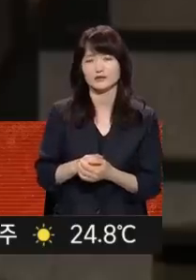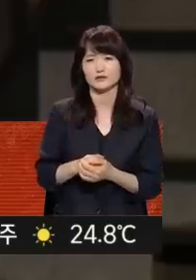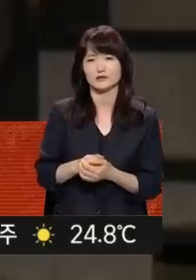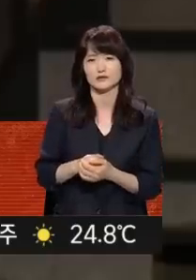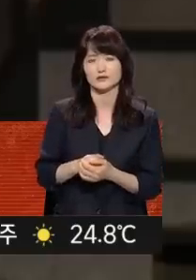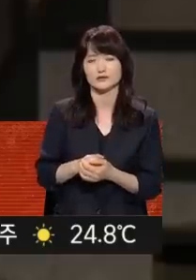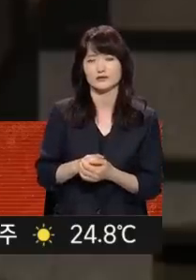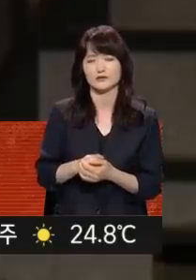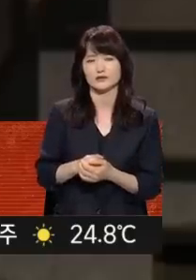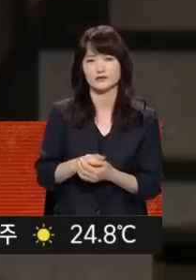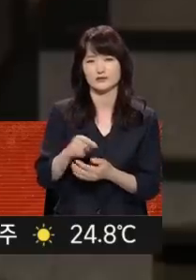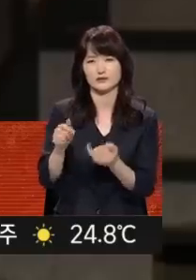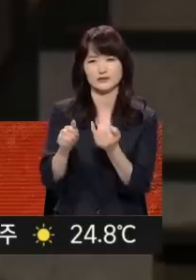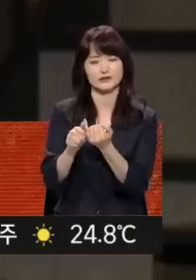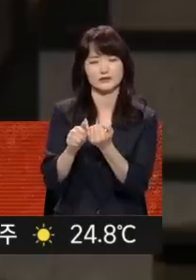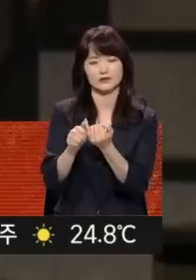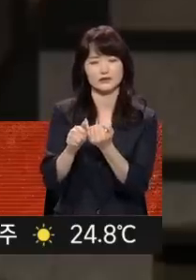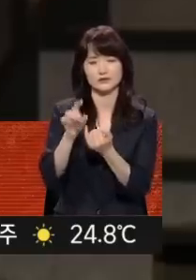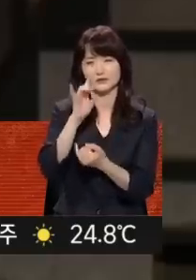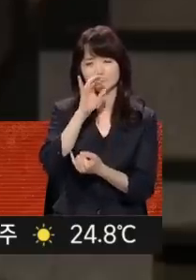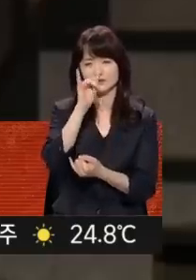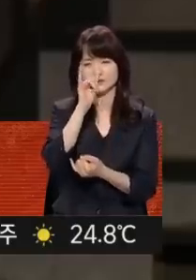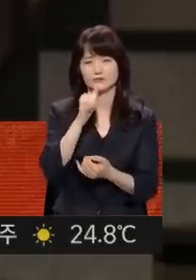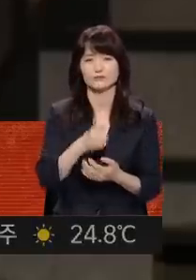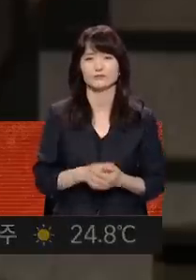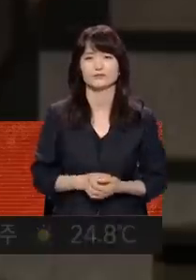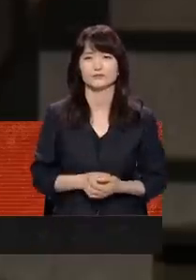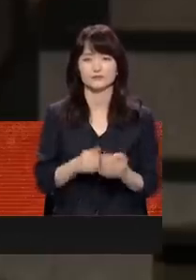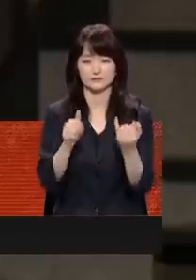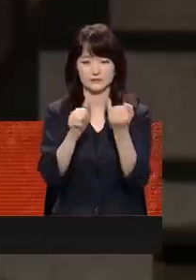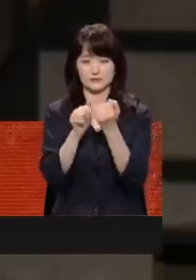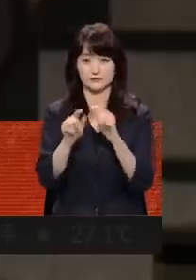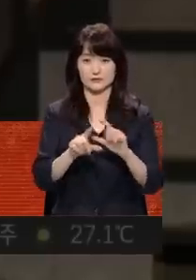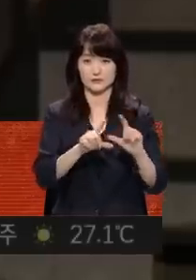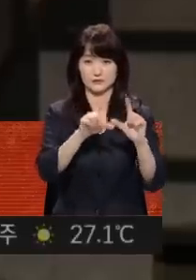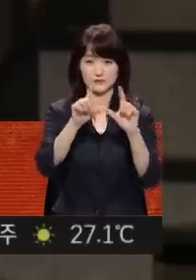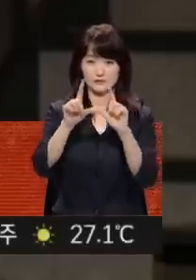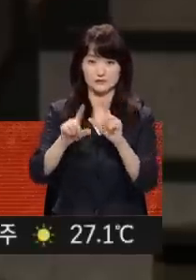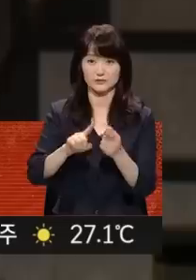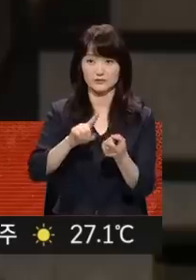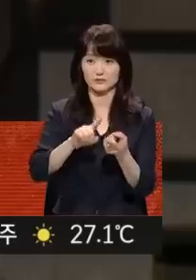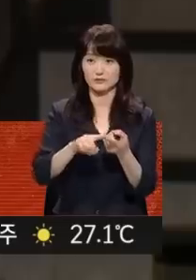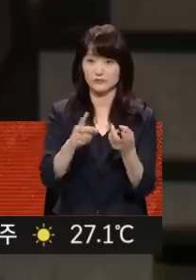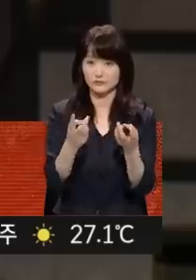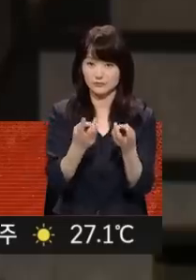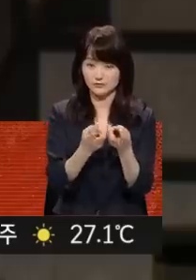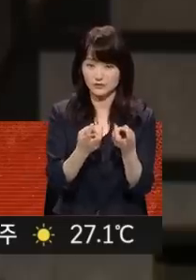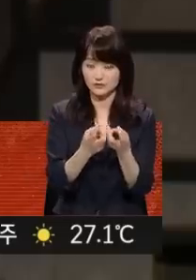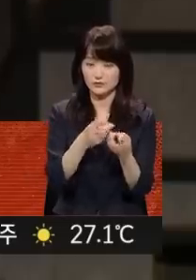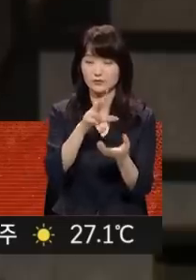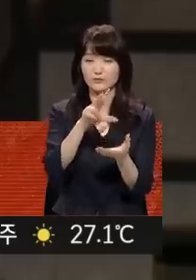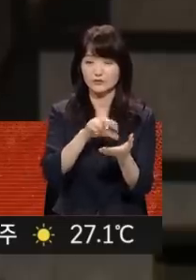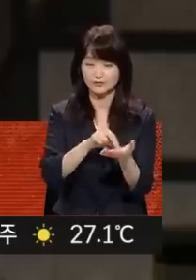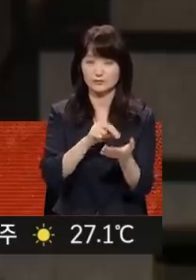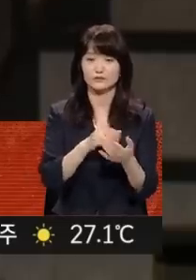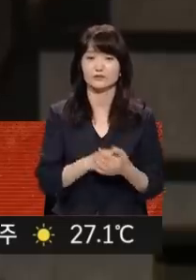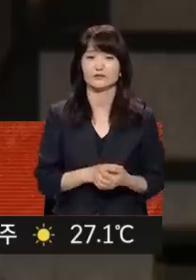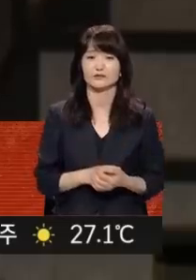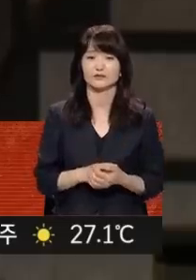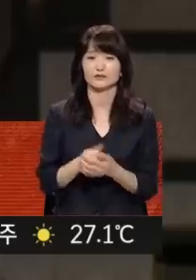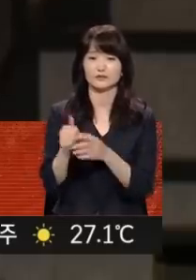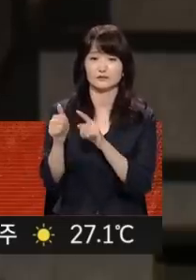그러니까 이거는 어떤 하나의 결혼 생활을 유지하는 그 방법상에 있어서의 문제이기 때문에이